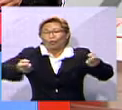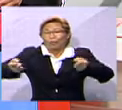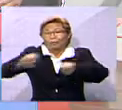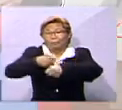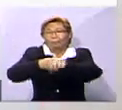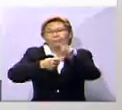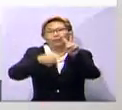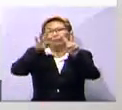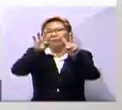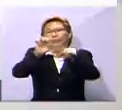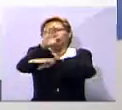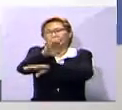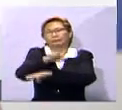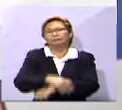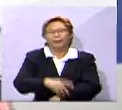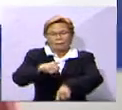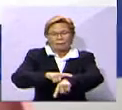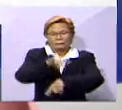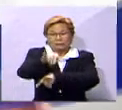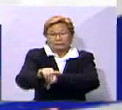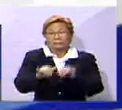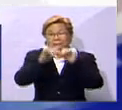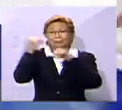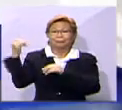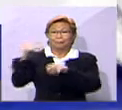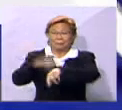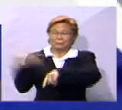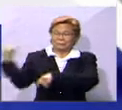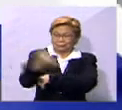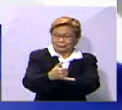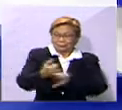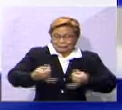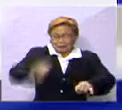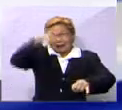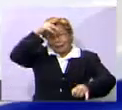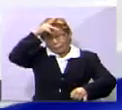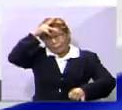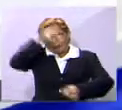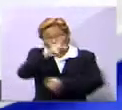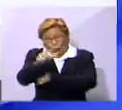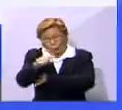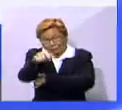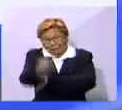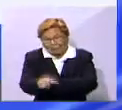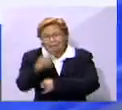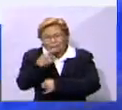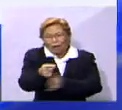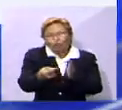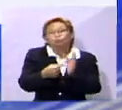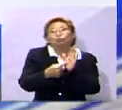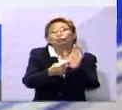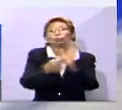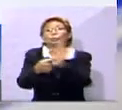pukul 2.40 petang. Semasa berada di lokasi kejadian di Jalan Keramat Ujung di Ibu Negara, suspek diminta